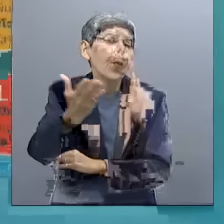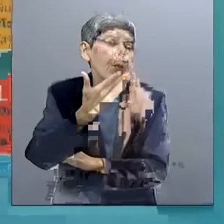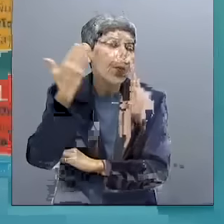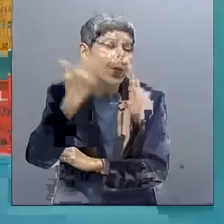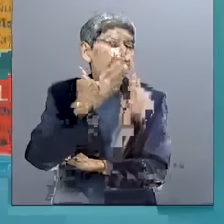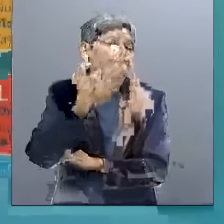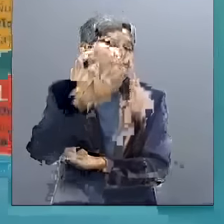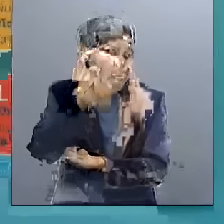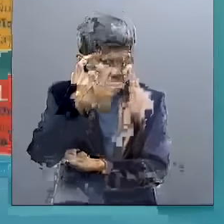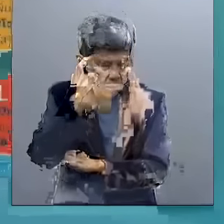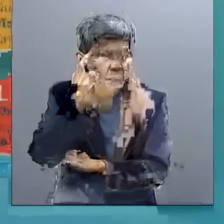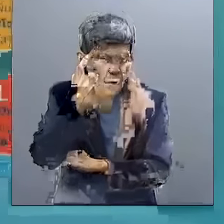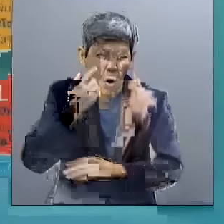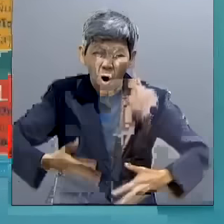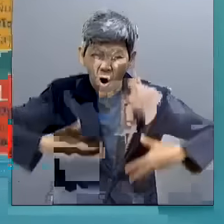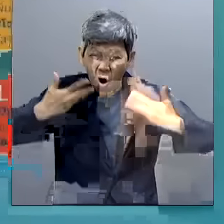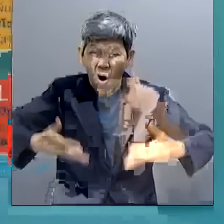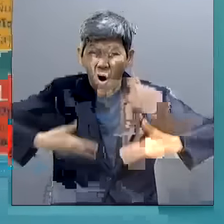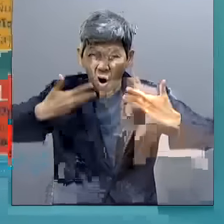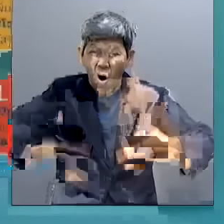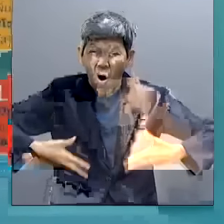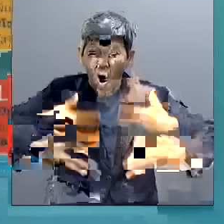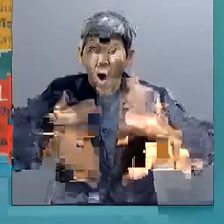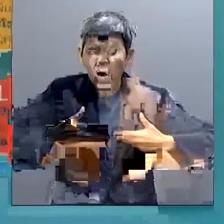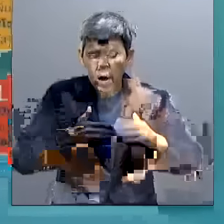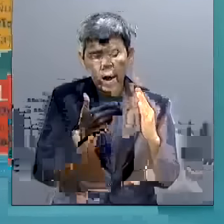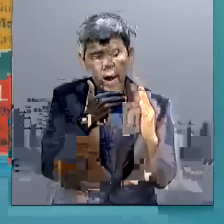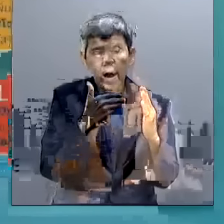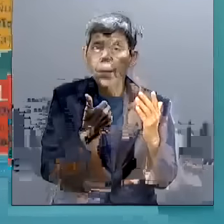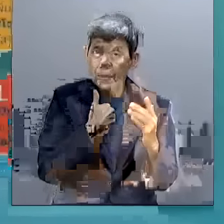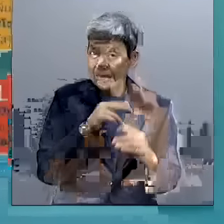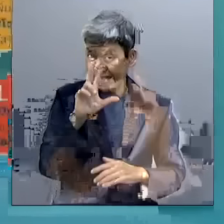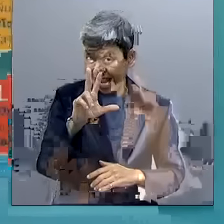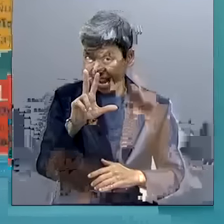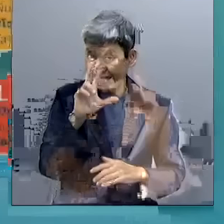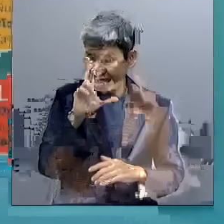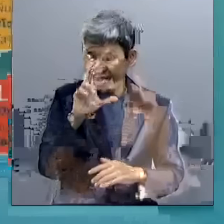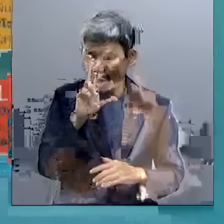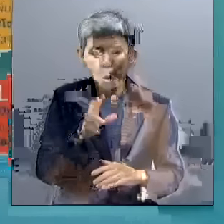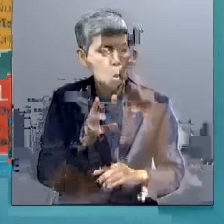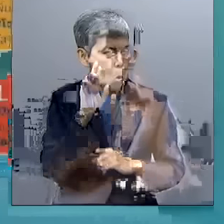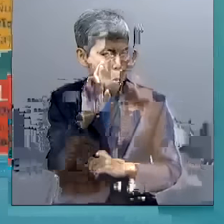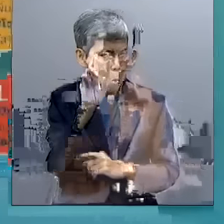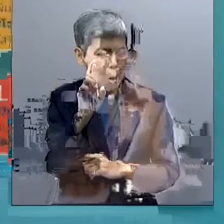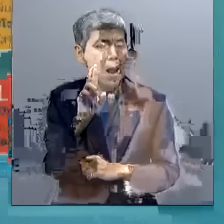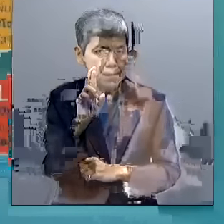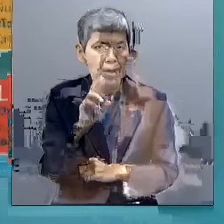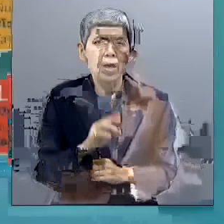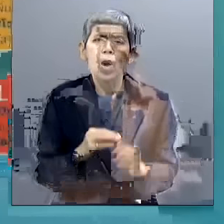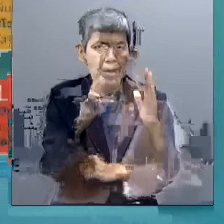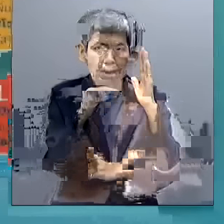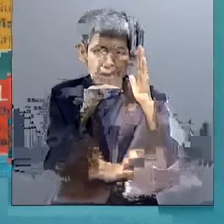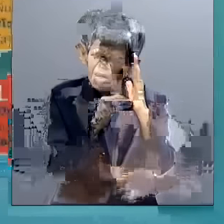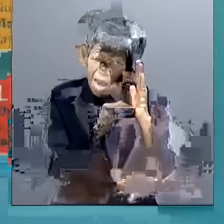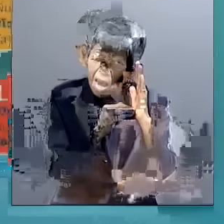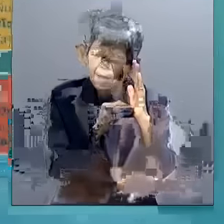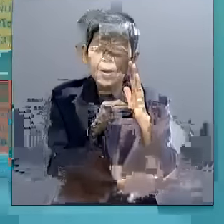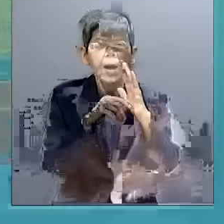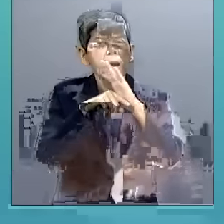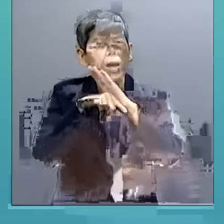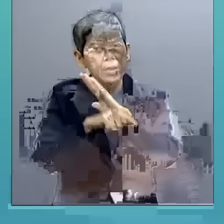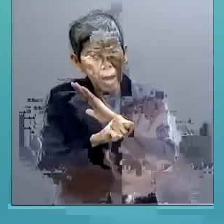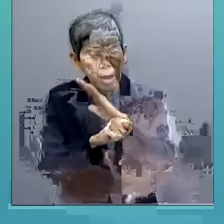คาดหมายพื้นที่ดัชนีความร้อนสูงสุดรายวันของแต่วันนี้มี3จังหวัดที่อยู่ระดับอันตรายนะคะมีกรุงเทพเทพมีตดมี